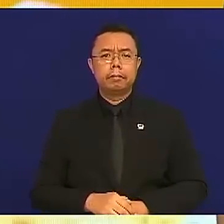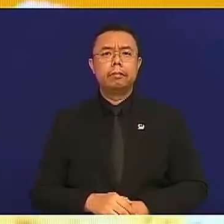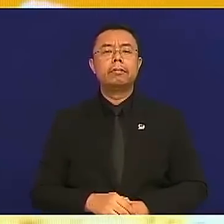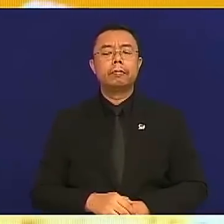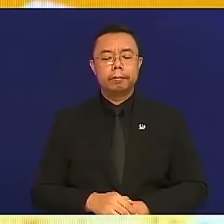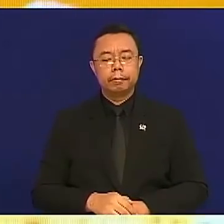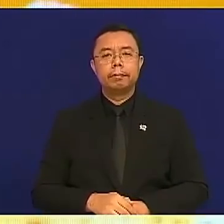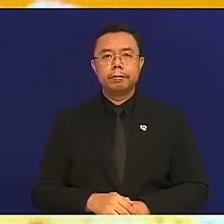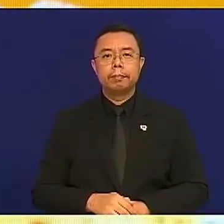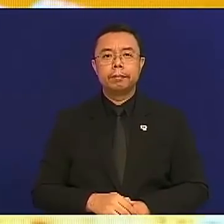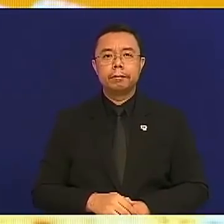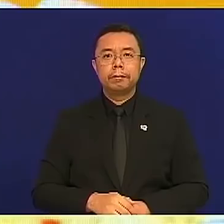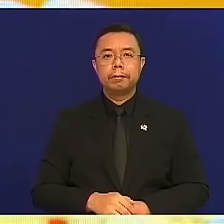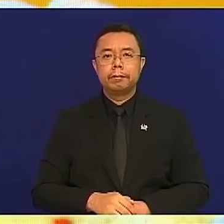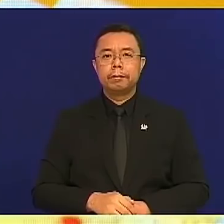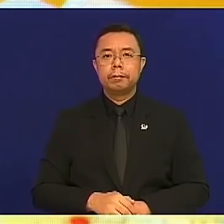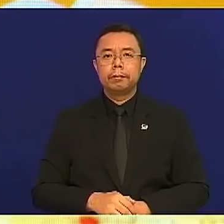kepada Allah.